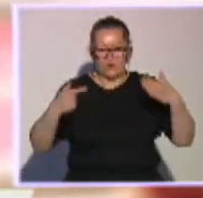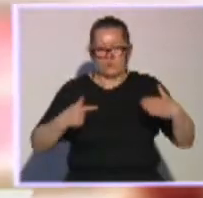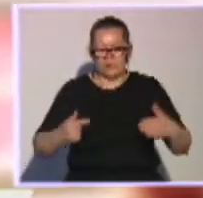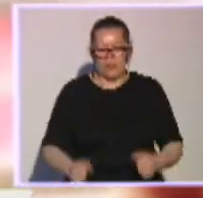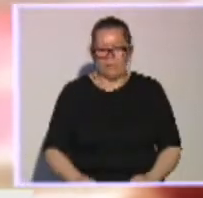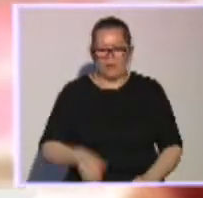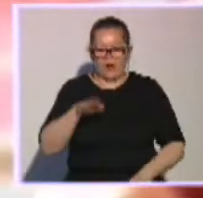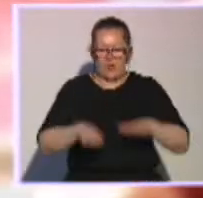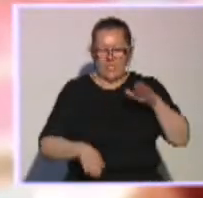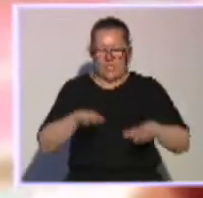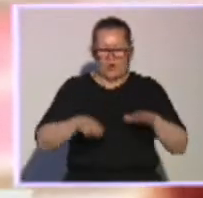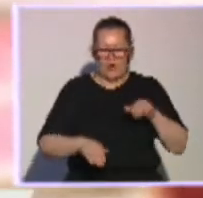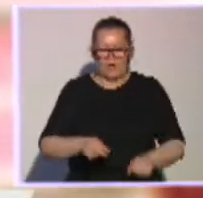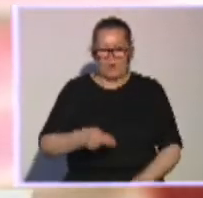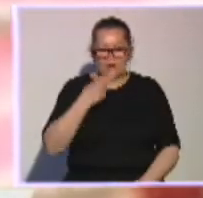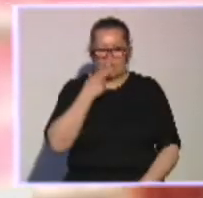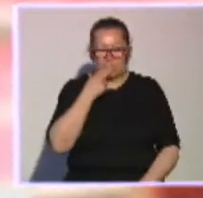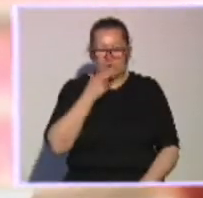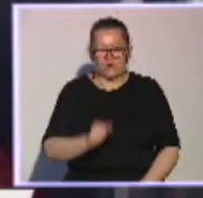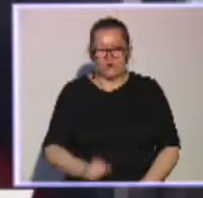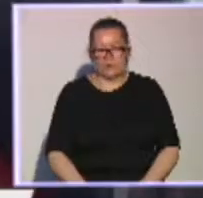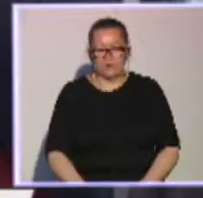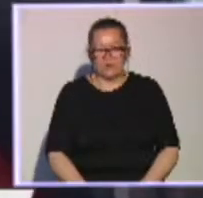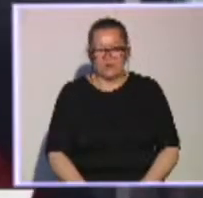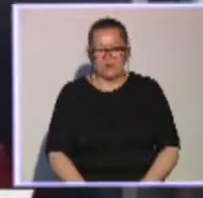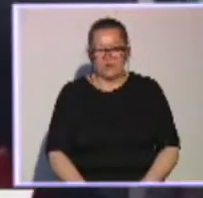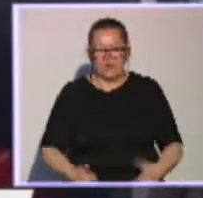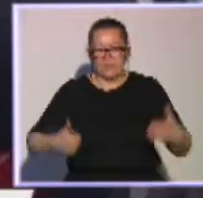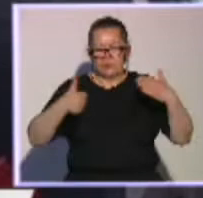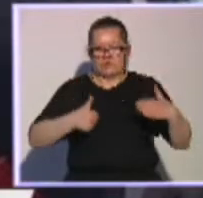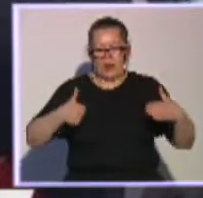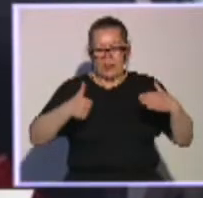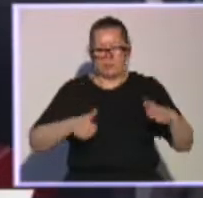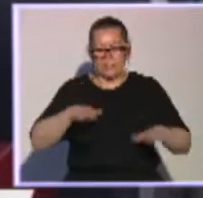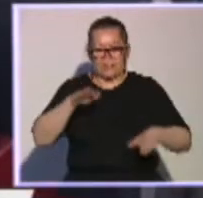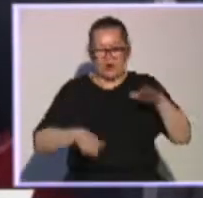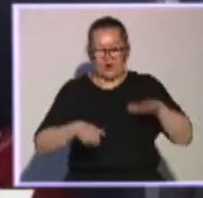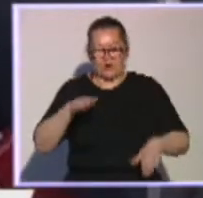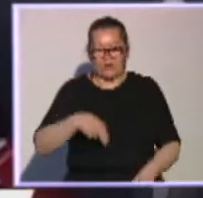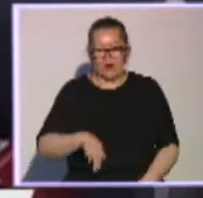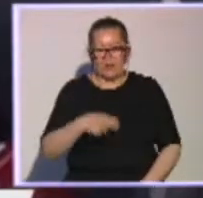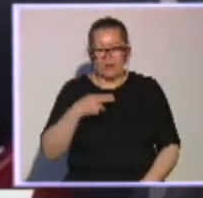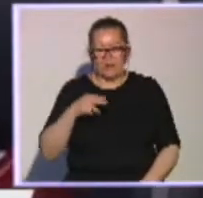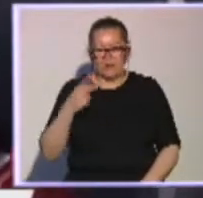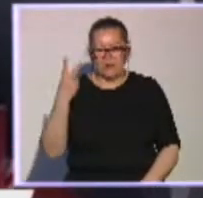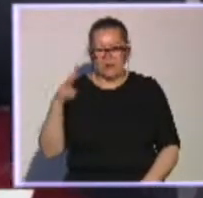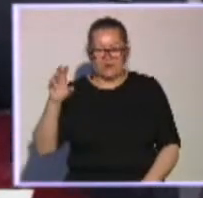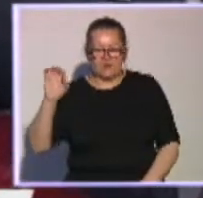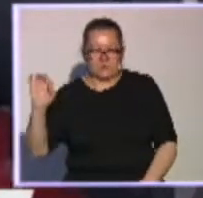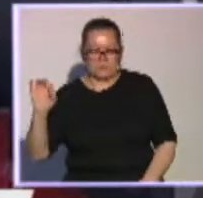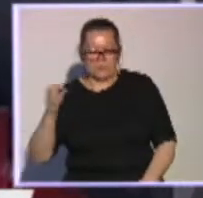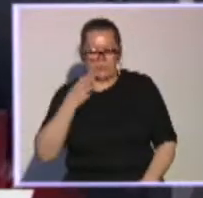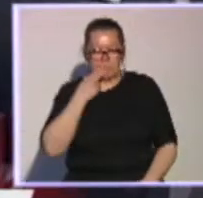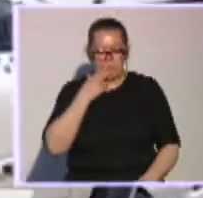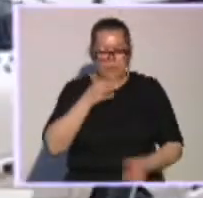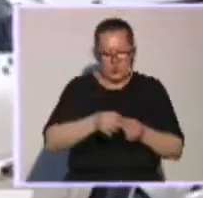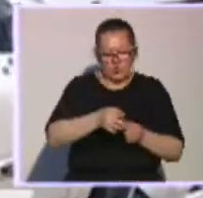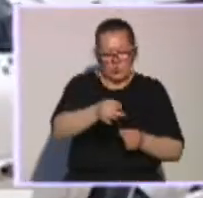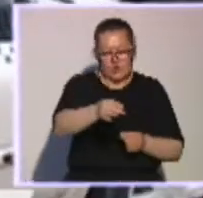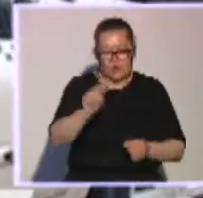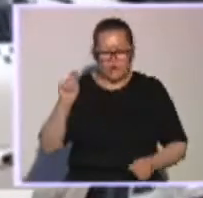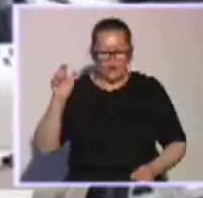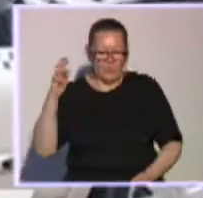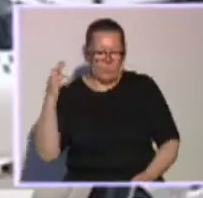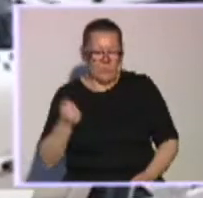de tutun din cantitatea produsă pe teritoriul României, peste 60 de kilograme de tutun, 250 de țigarete, 1000 de tuburi de țigarete și